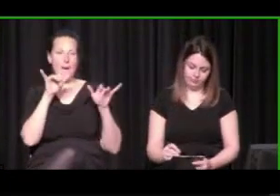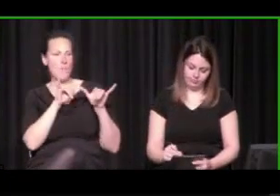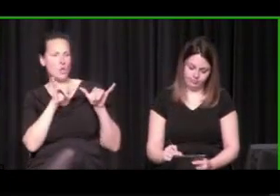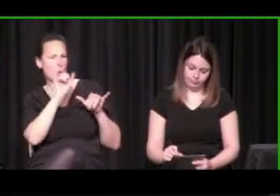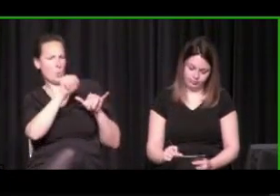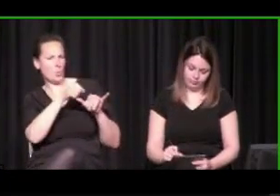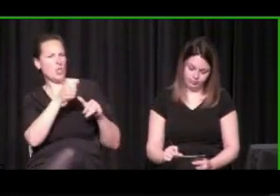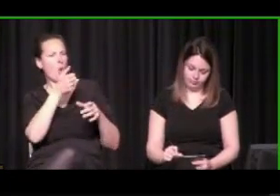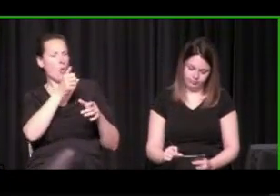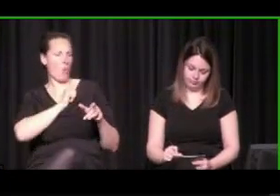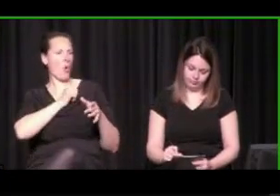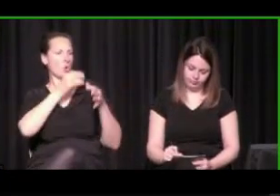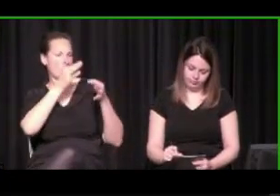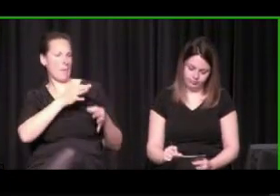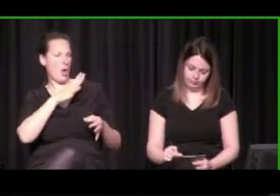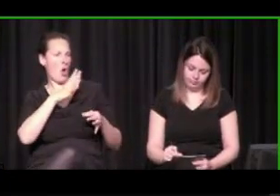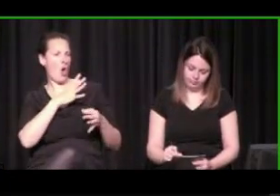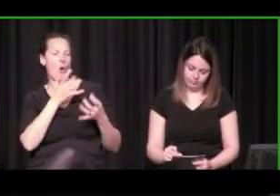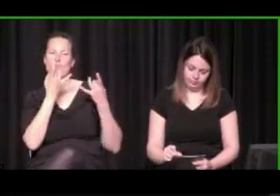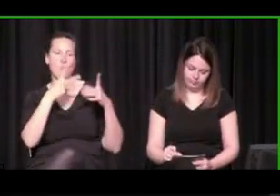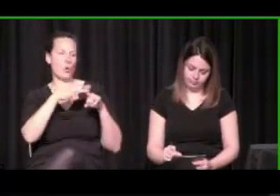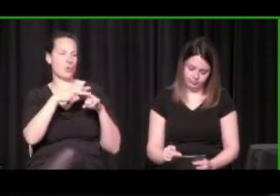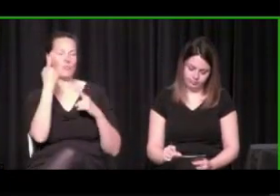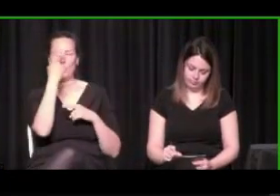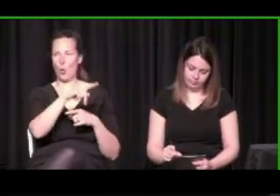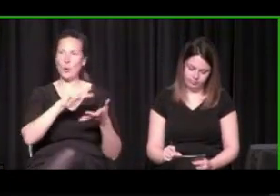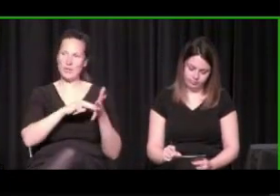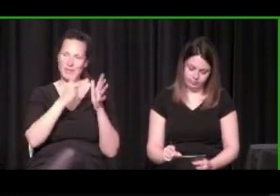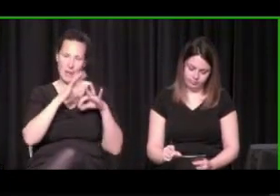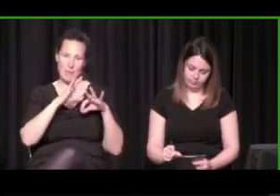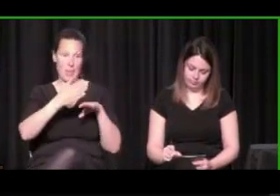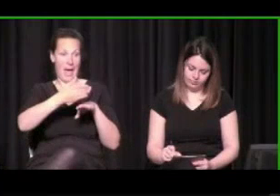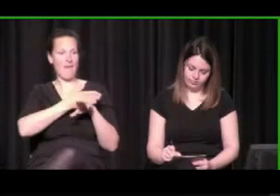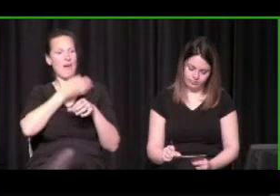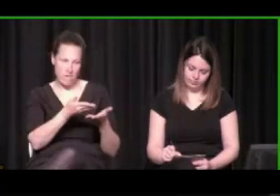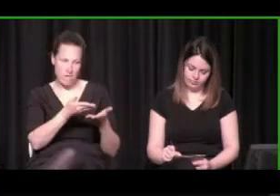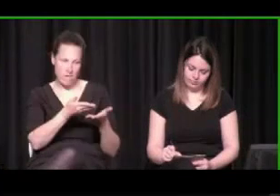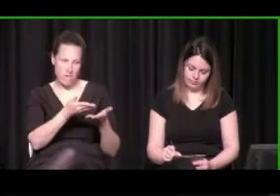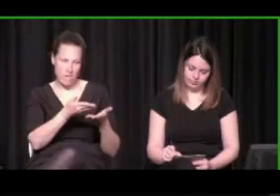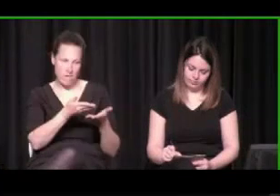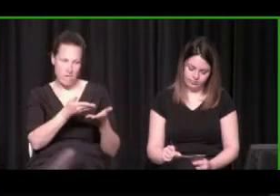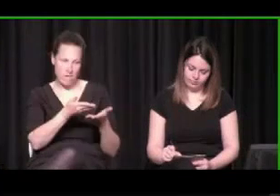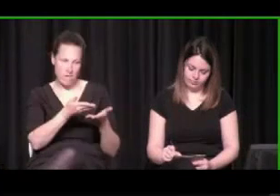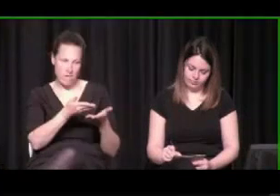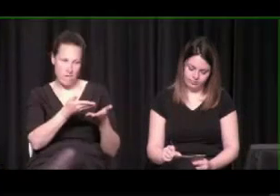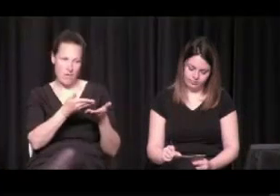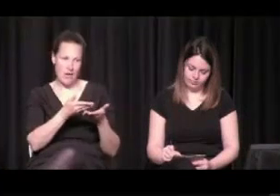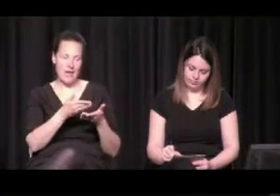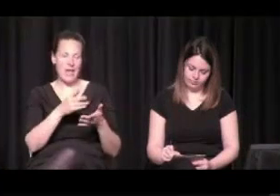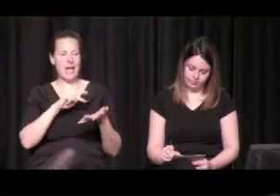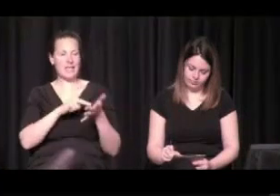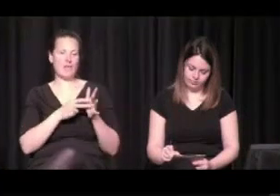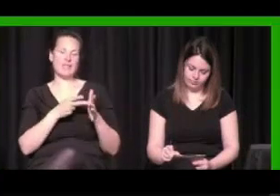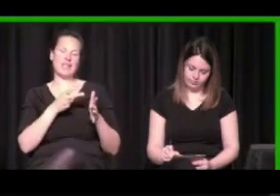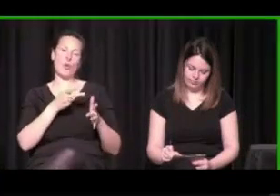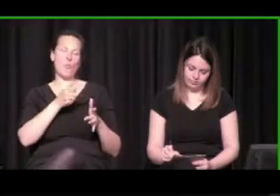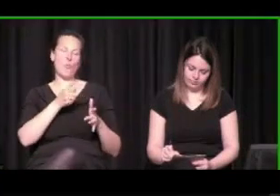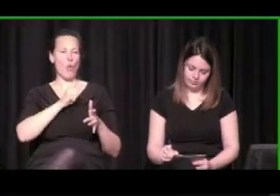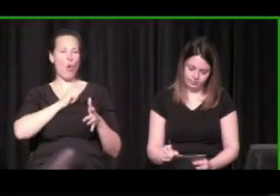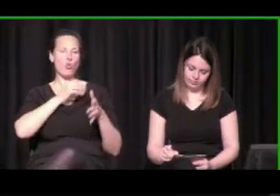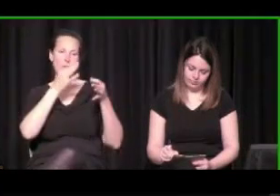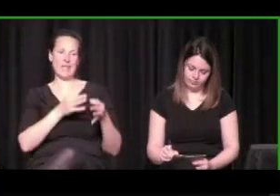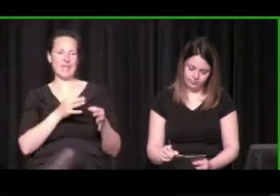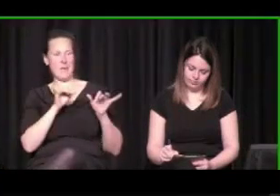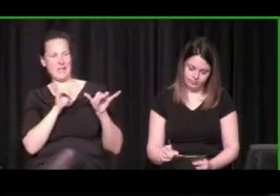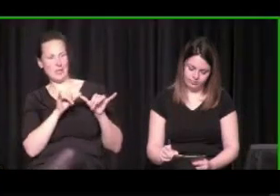du niveau d'autodétermination sont somme toute assez limités. Donc, il y a du travail à faire sur le plan du développement, mesurer le niveau d'autodétermination. Et dans